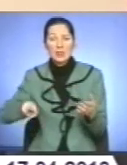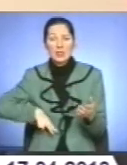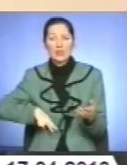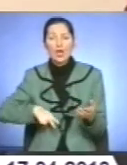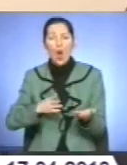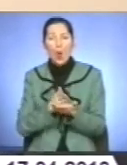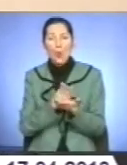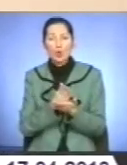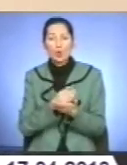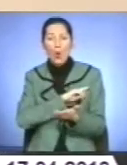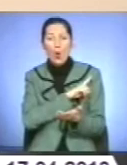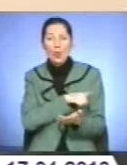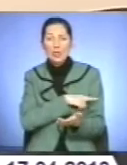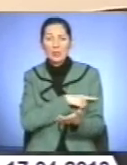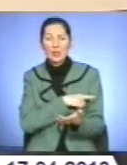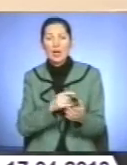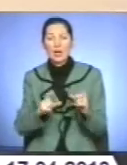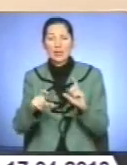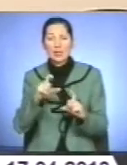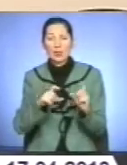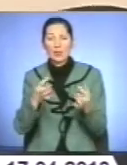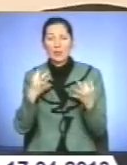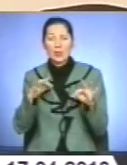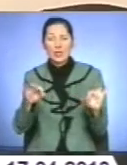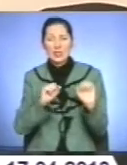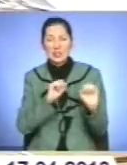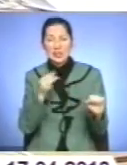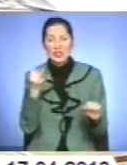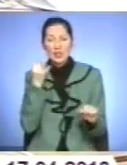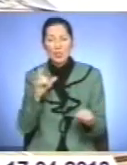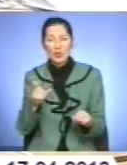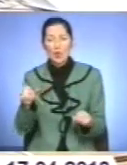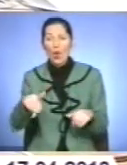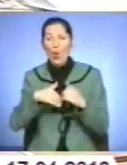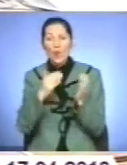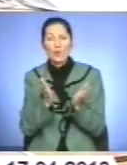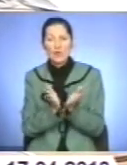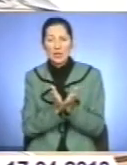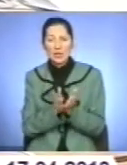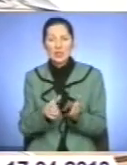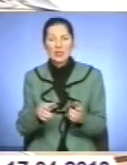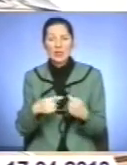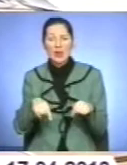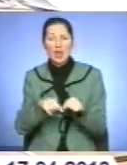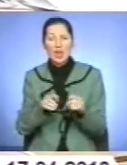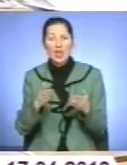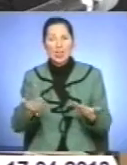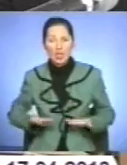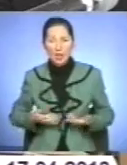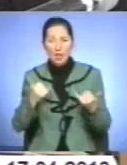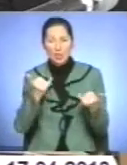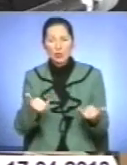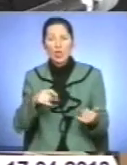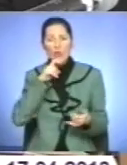демократії, захист інтересів громадян у всіх сферах життя. Нині в Україні 50% територіальних громад